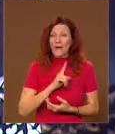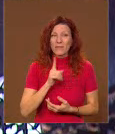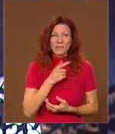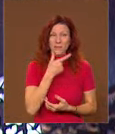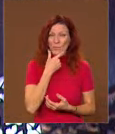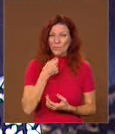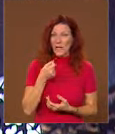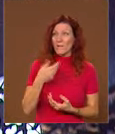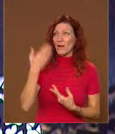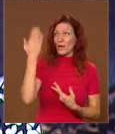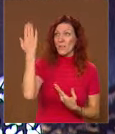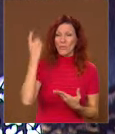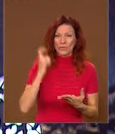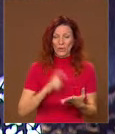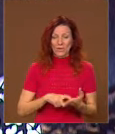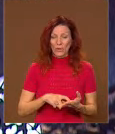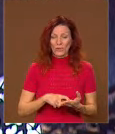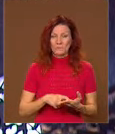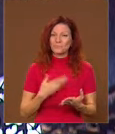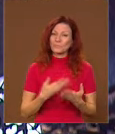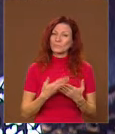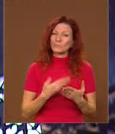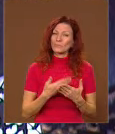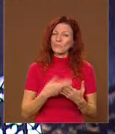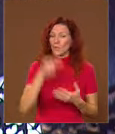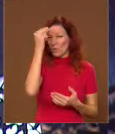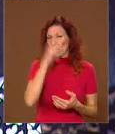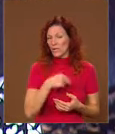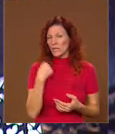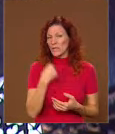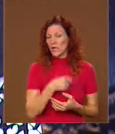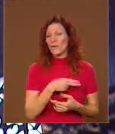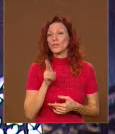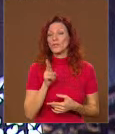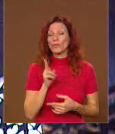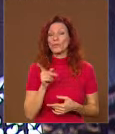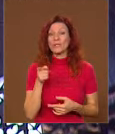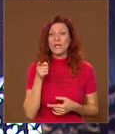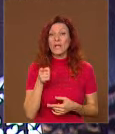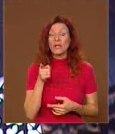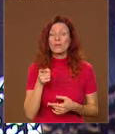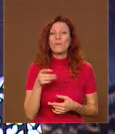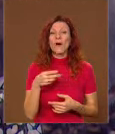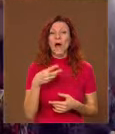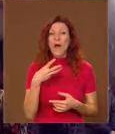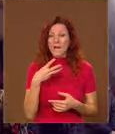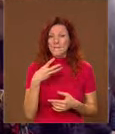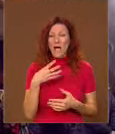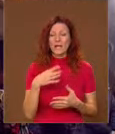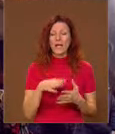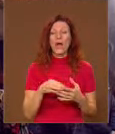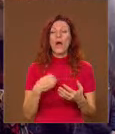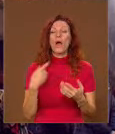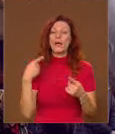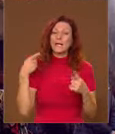закон. Според църковните учители това е Евангелието, обърнато към езичниците, към тези, които са били